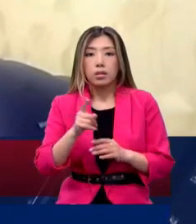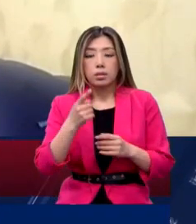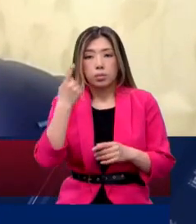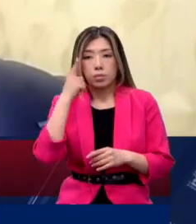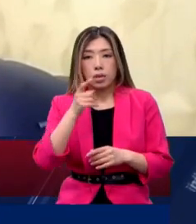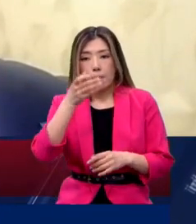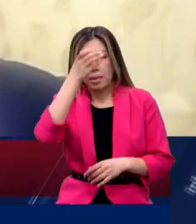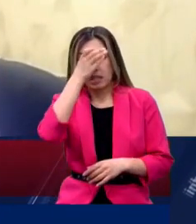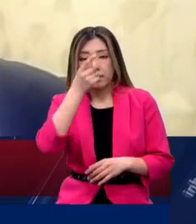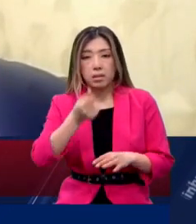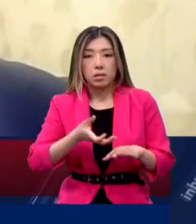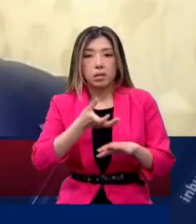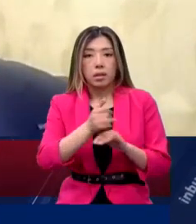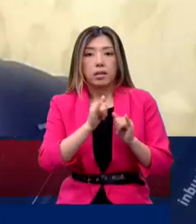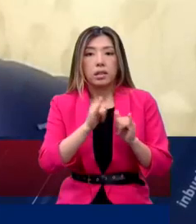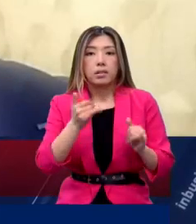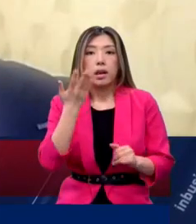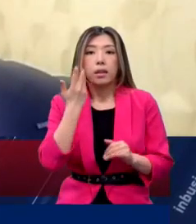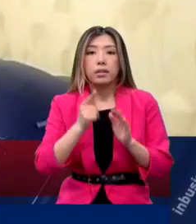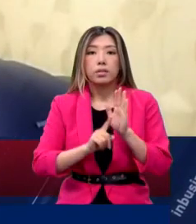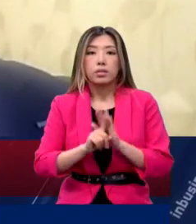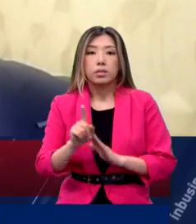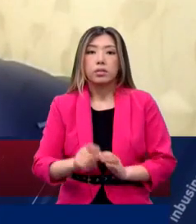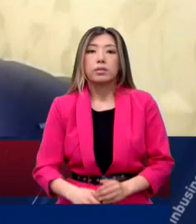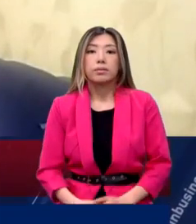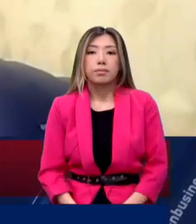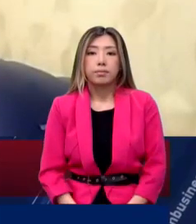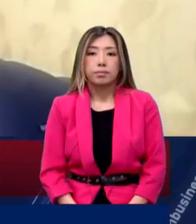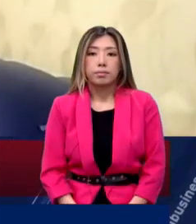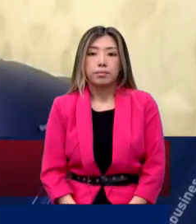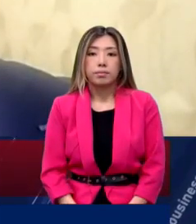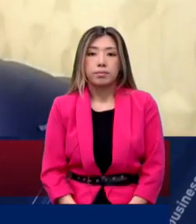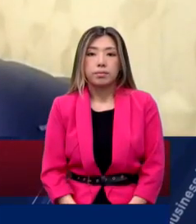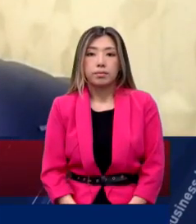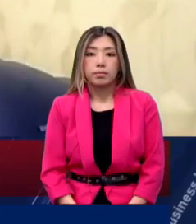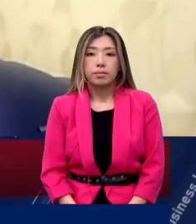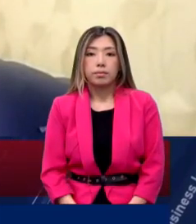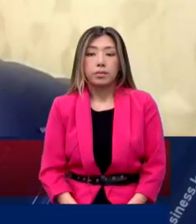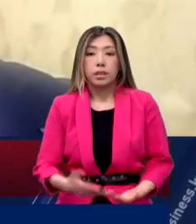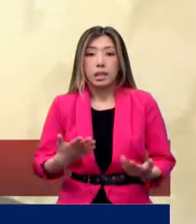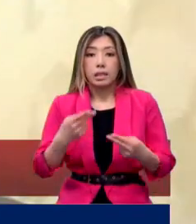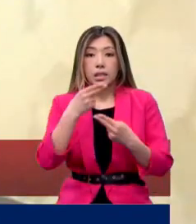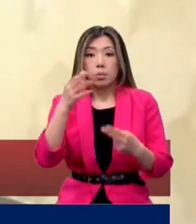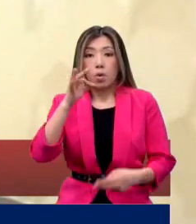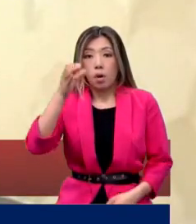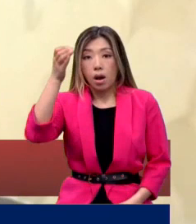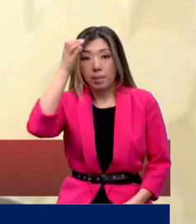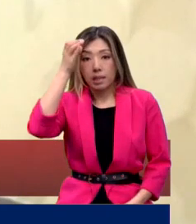образование вкладываться? Вот если говорить по тенденцию образования, то в целом в